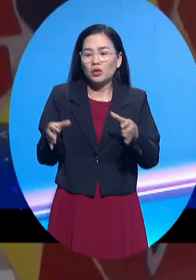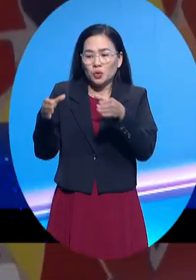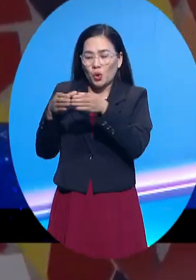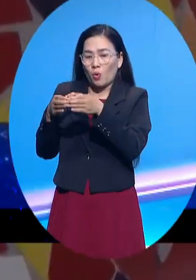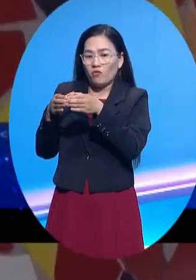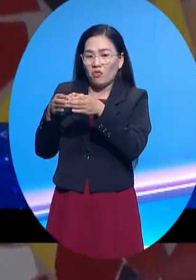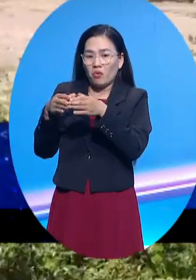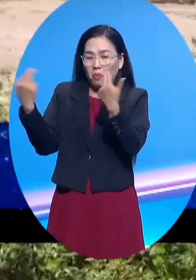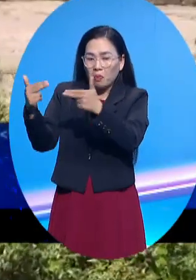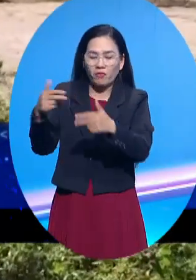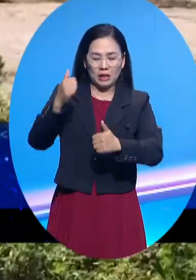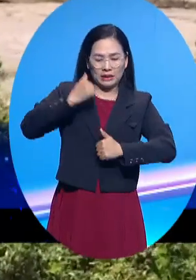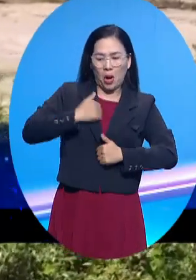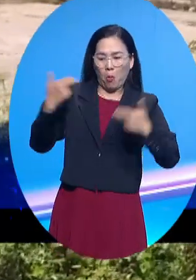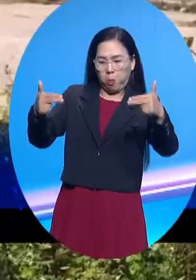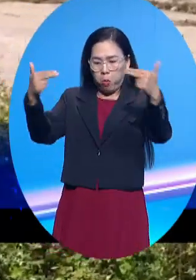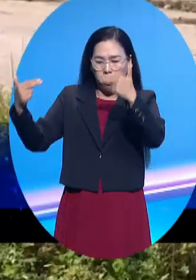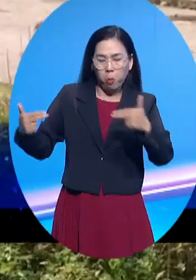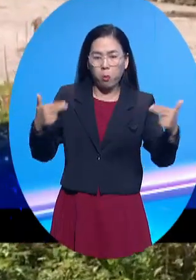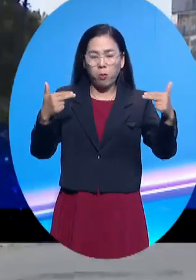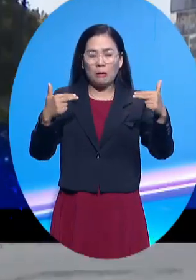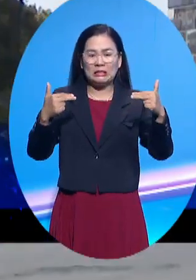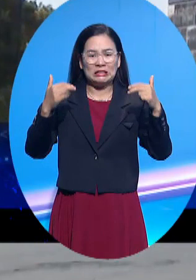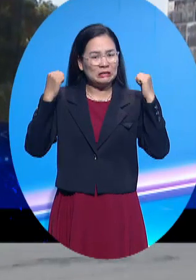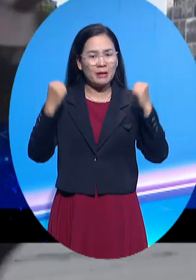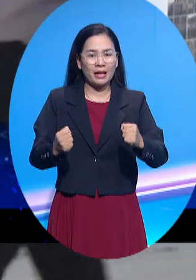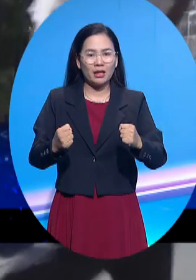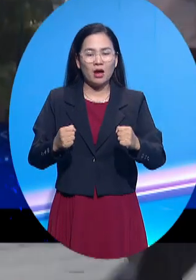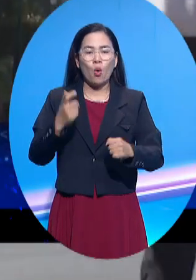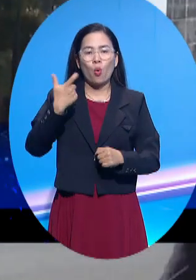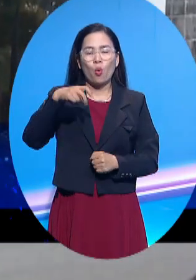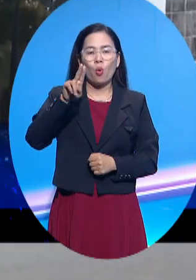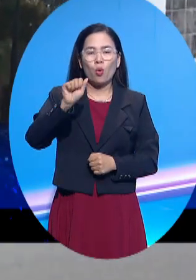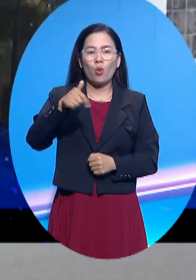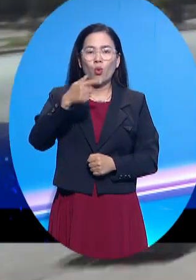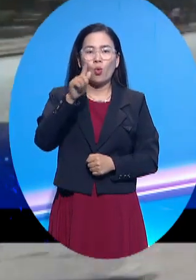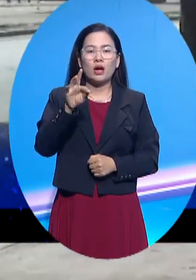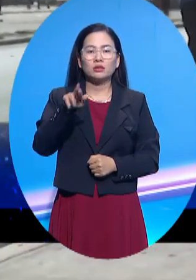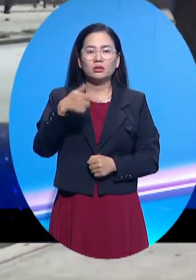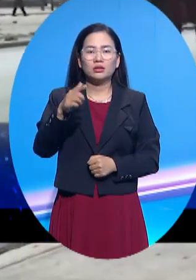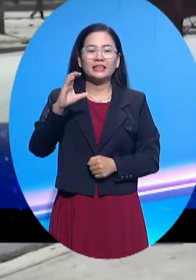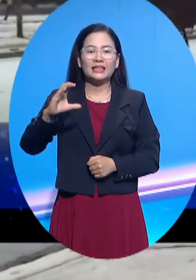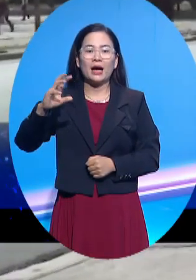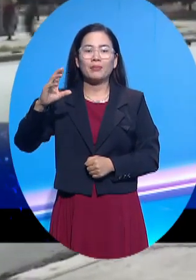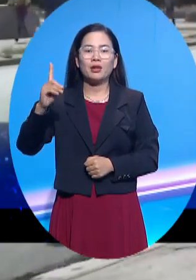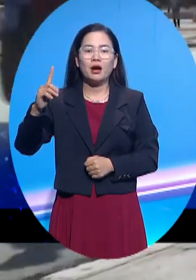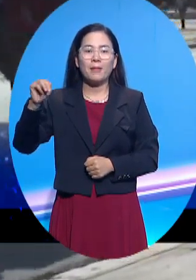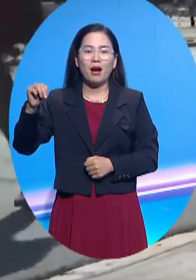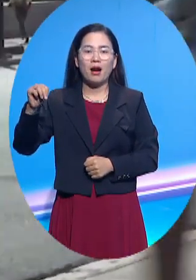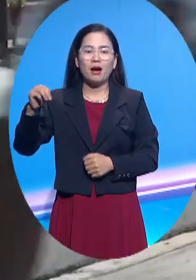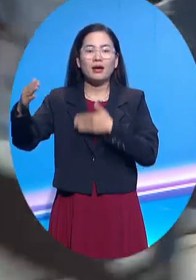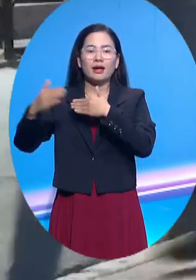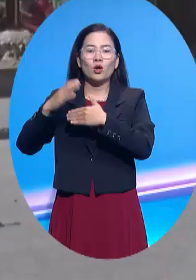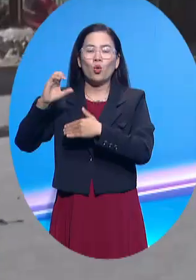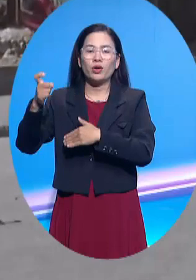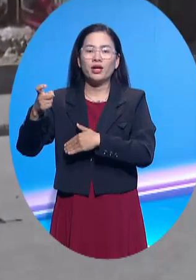nhóm vũ trang và lực lượng cảnh sát vẫn đang tiếp diễn giữ dội tại khu vực quản trường Sam dem rất gần với cung điện quốc gia ở trung tâm